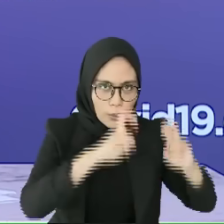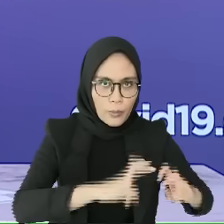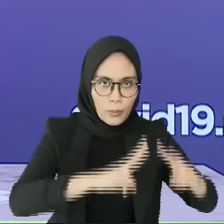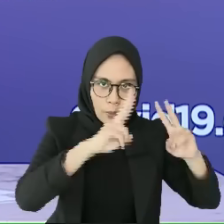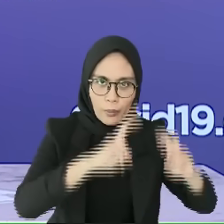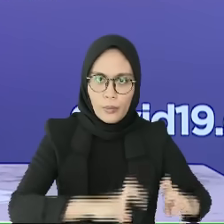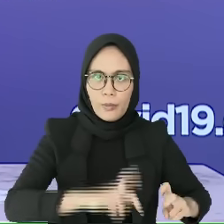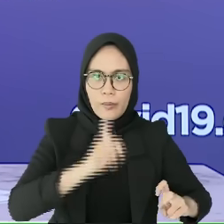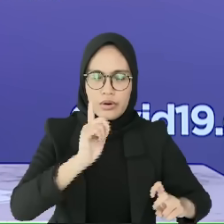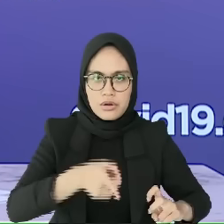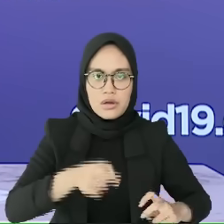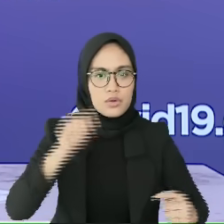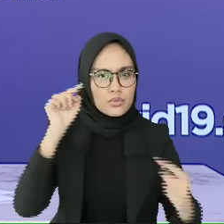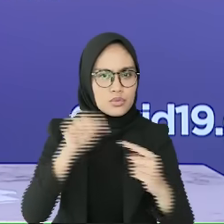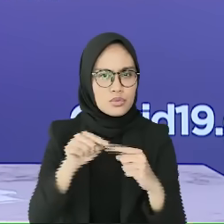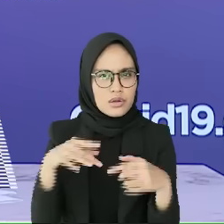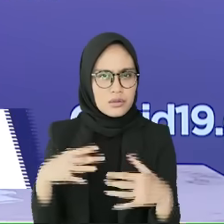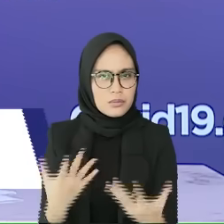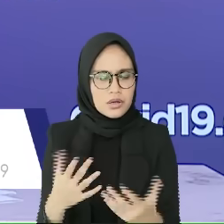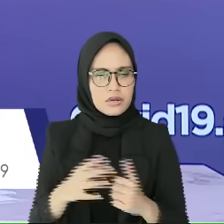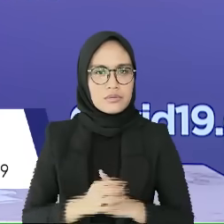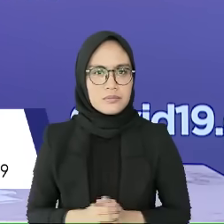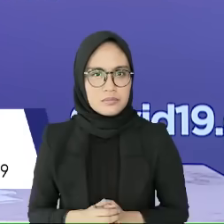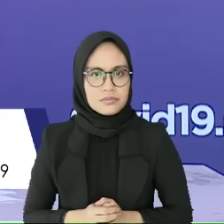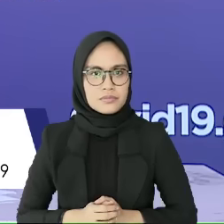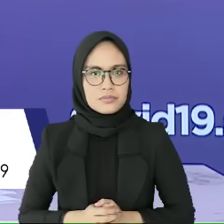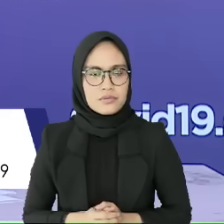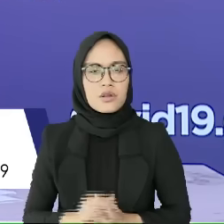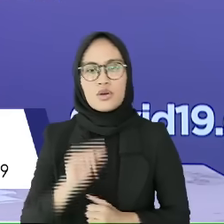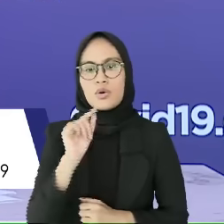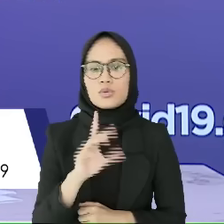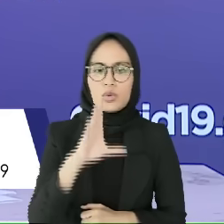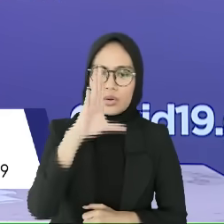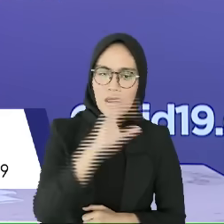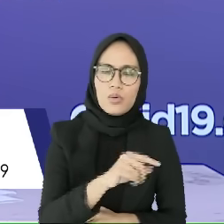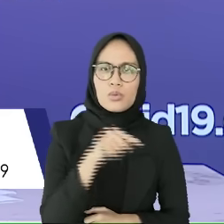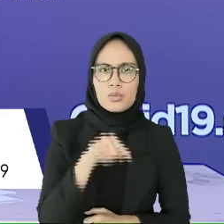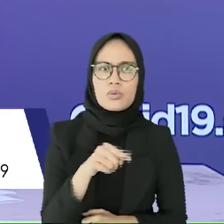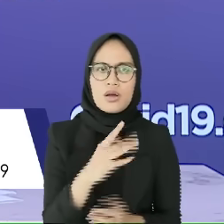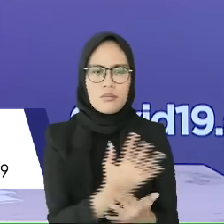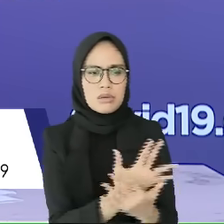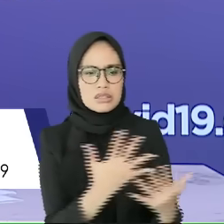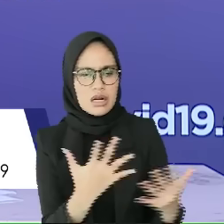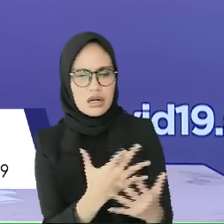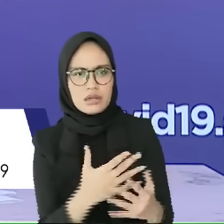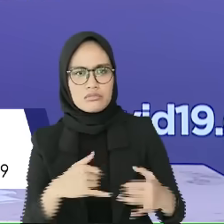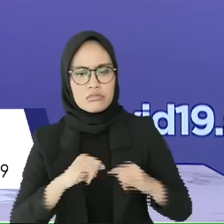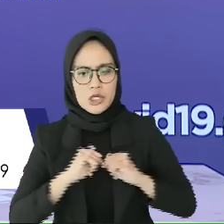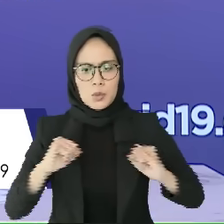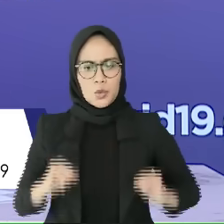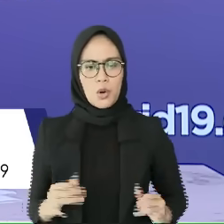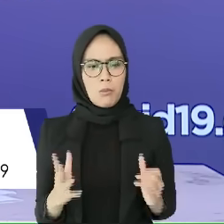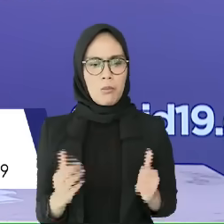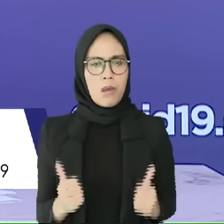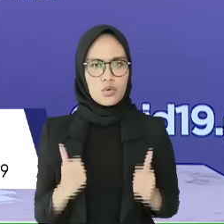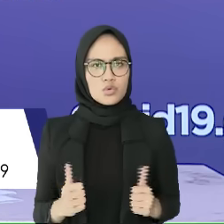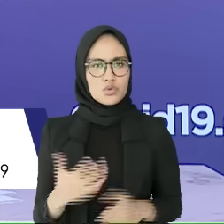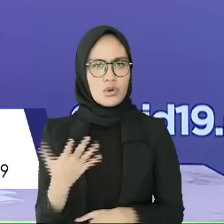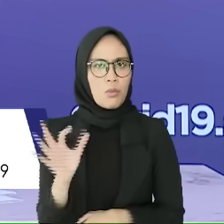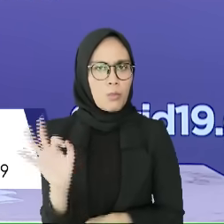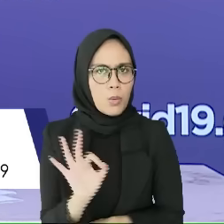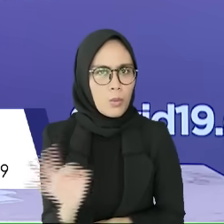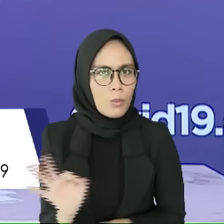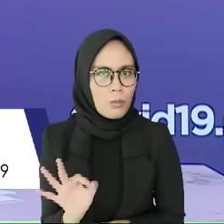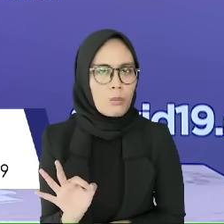surveillance dengan tujuan untuk mengetahui kekebalan yang sudah terbentuk di masyarakat akibat vaksinasi dan